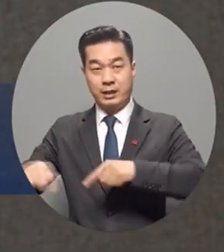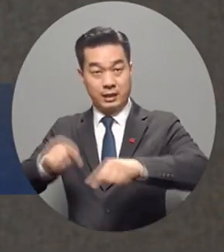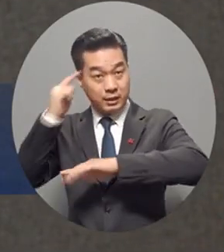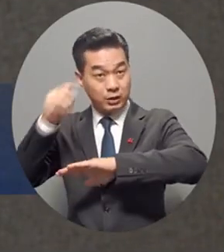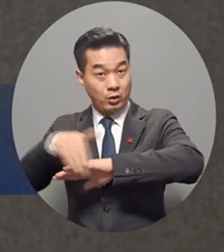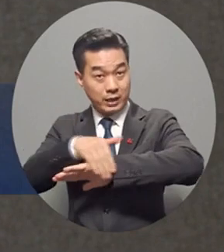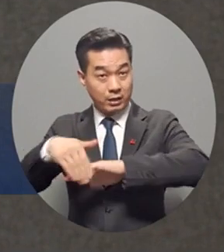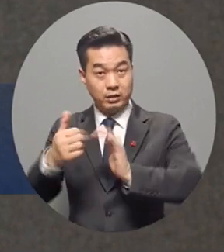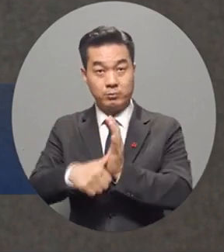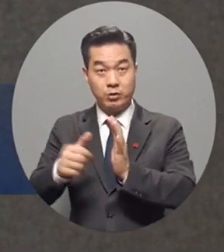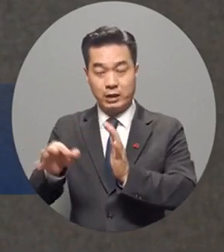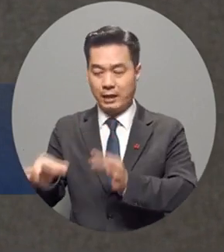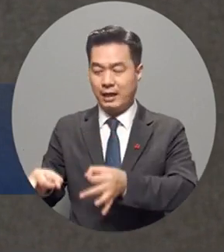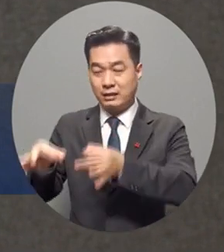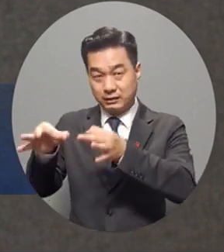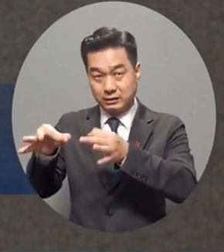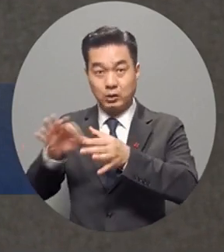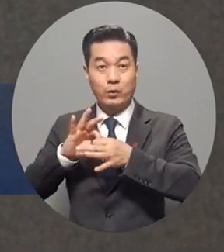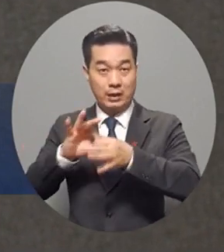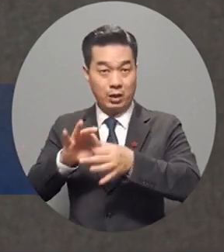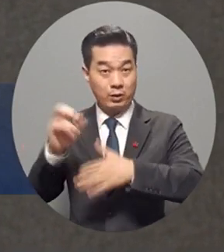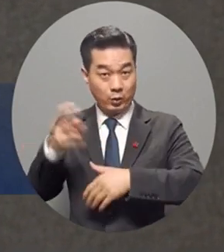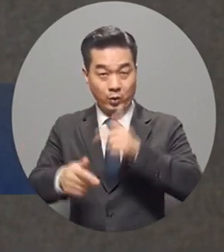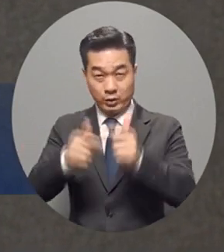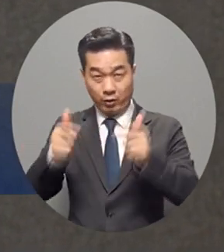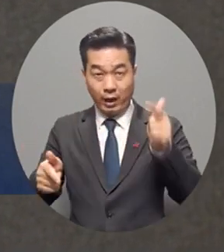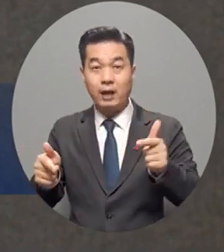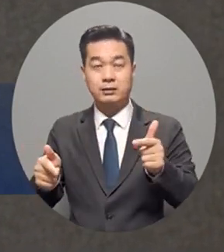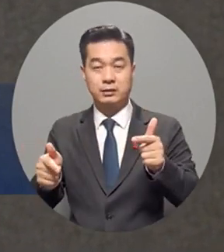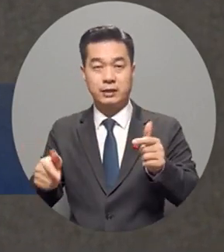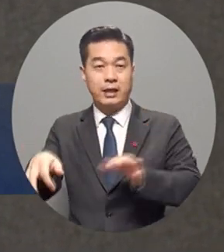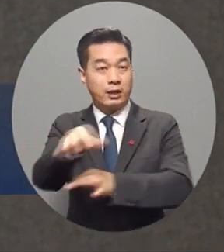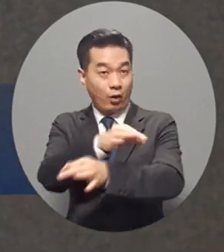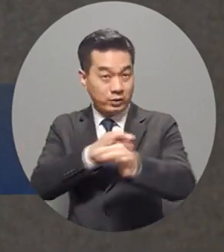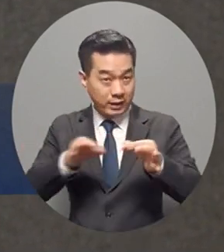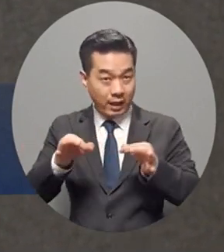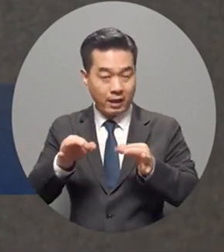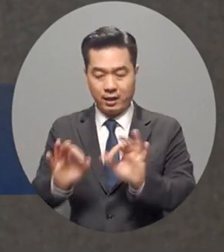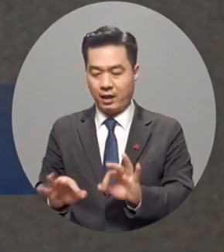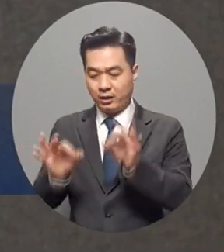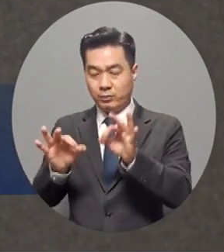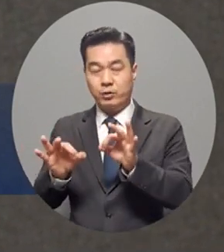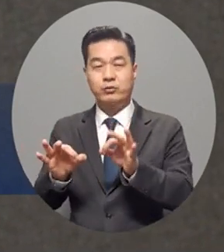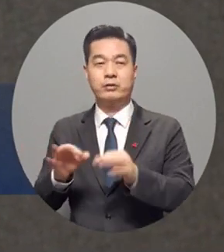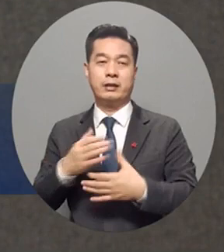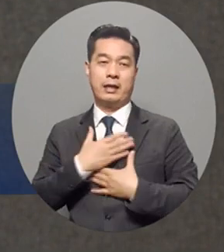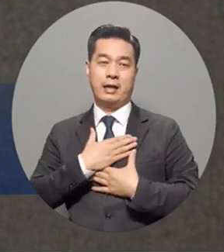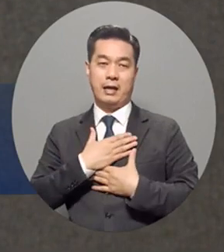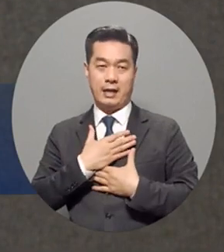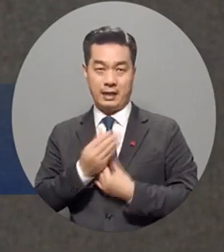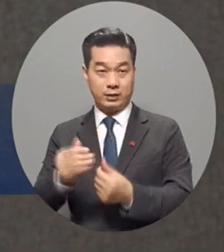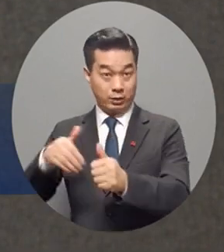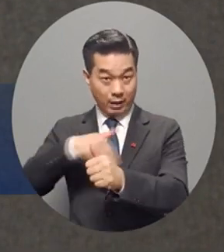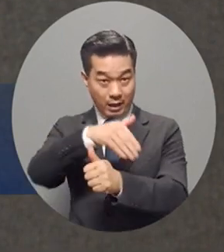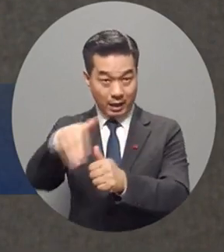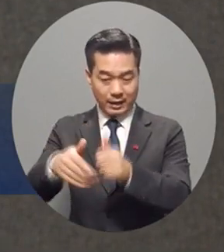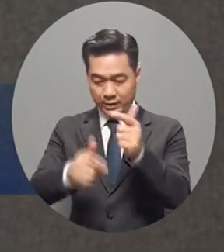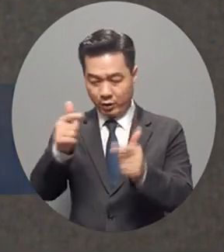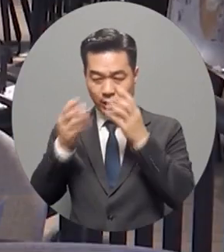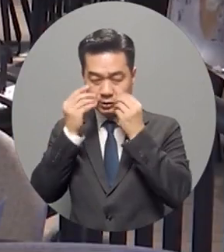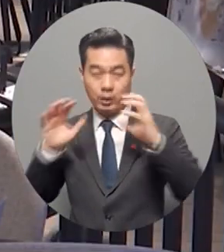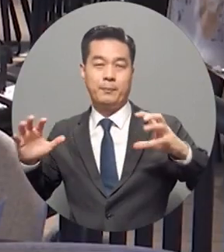물가 상승률뿐만 아니라 여러 가지 경기라든지 금융 안정이라든지 이런 걸 종합적으로 고려해서 결정되는